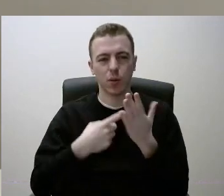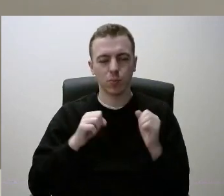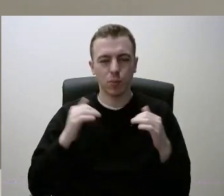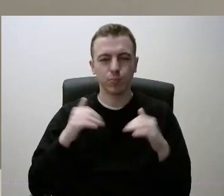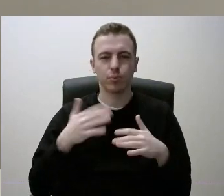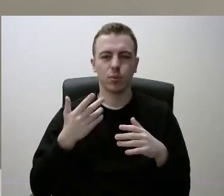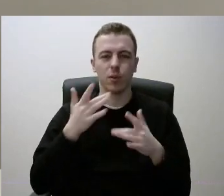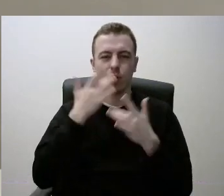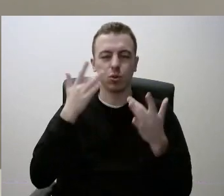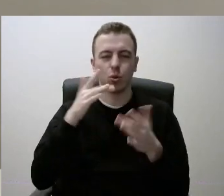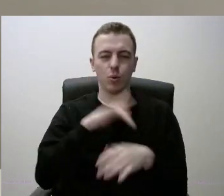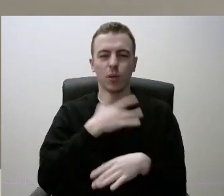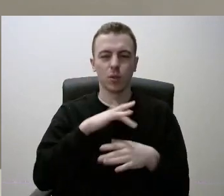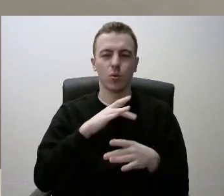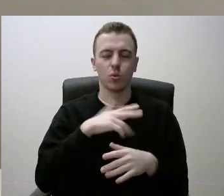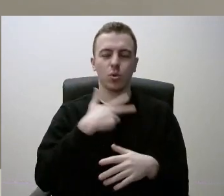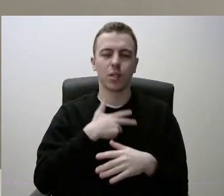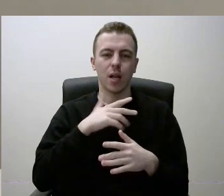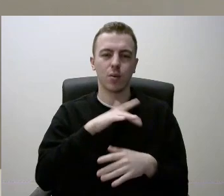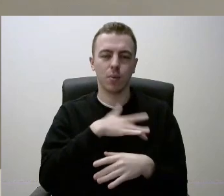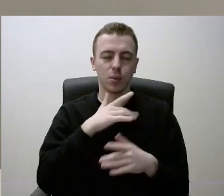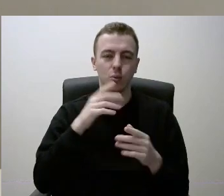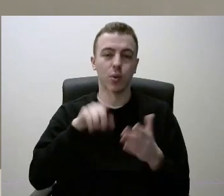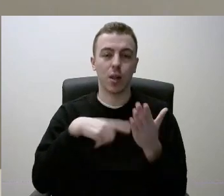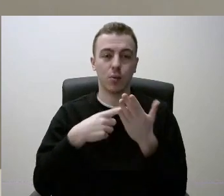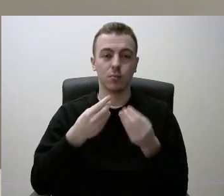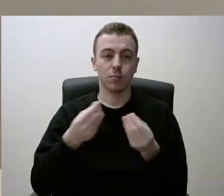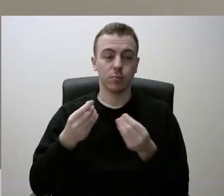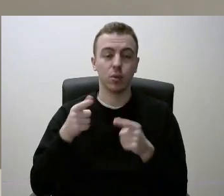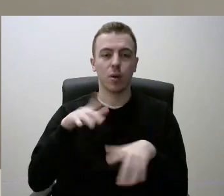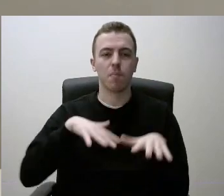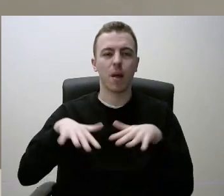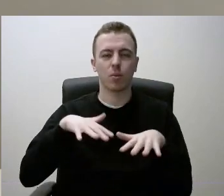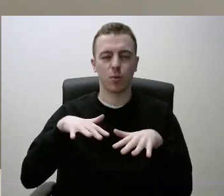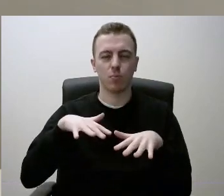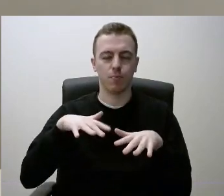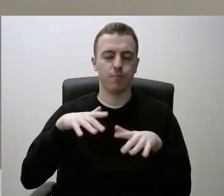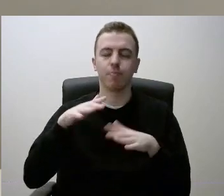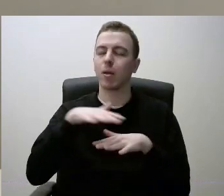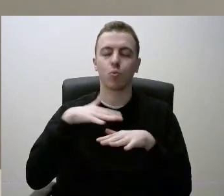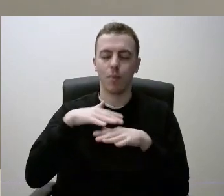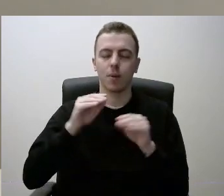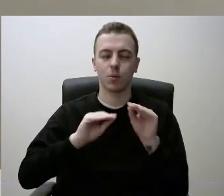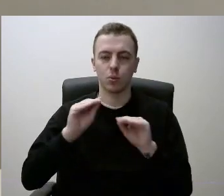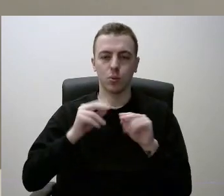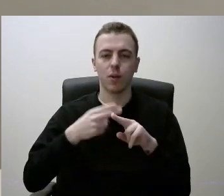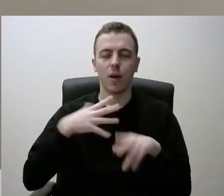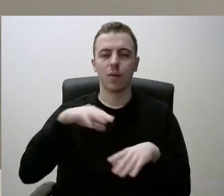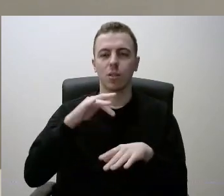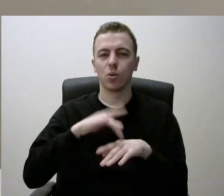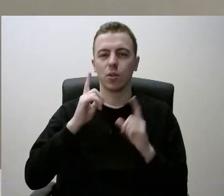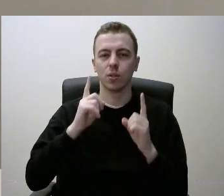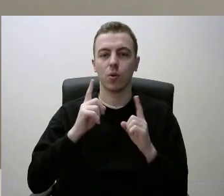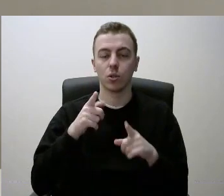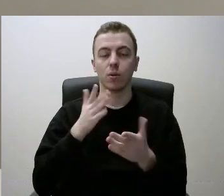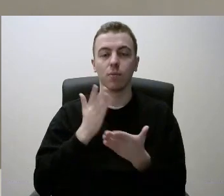paslaugų, socialinių paslaugų klausimais, jie taip pat subūrė bendruomenės, sukuria pasitikėjimo ratus, ar ne, ir žmonės ten gali jaustis saugus. Ir tai yra vienas